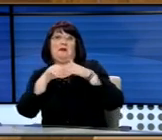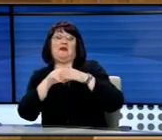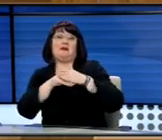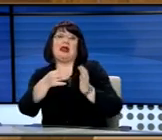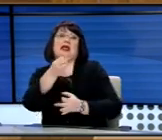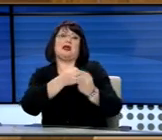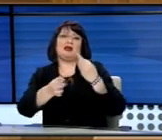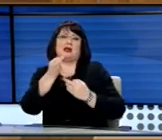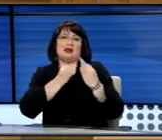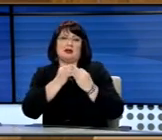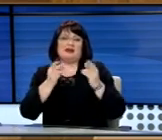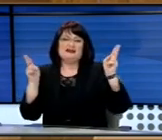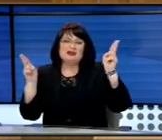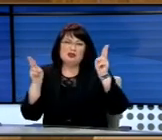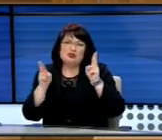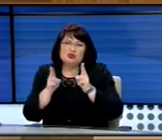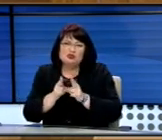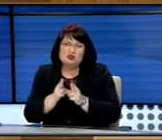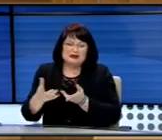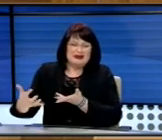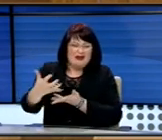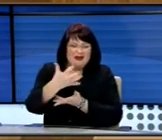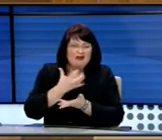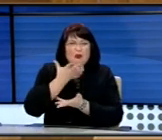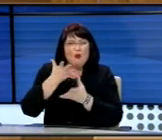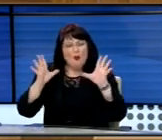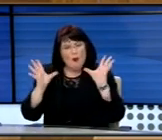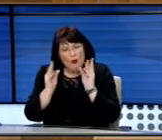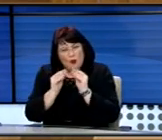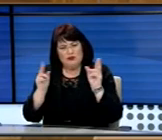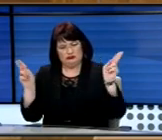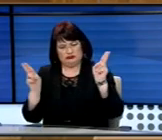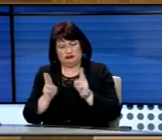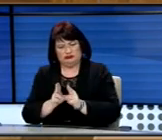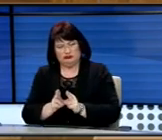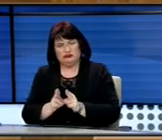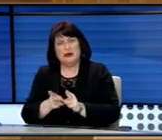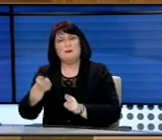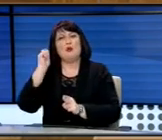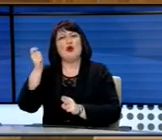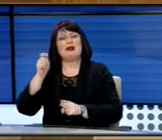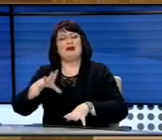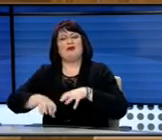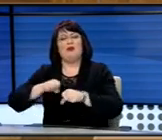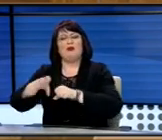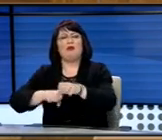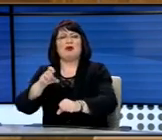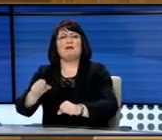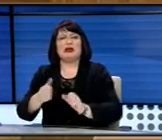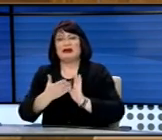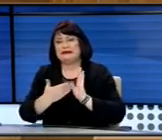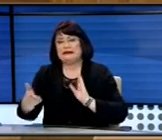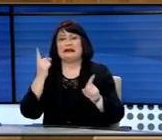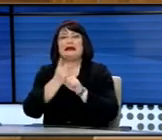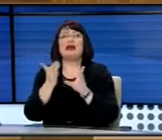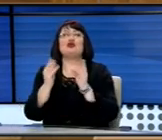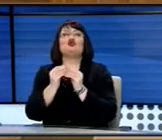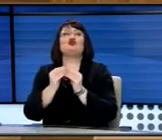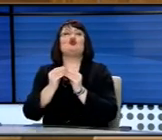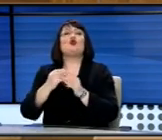Την περιοριστική δημοσιονομική πολιτική την διαδέχτηκε η επεκτατική πολιτική, ειδικά την περίοδο της